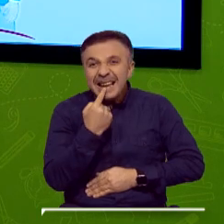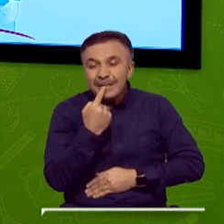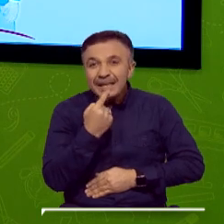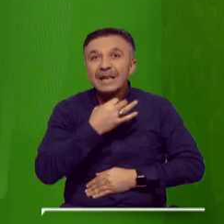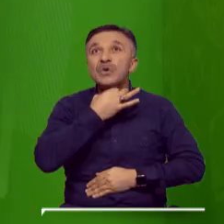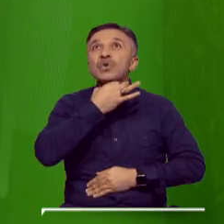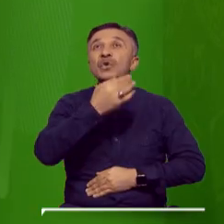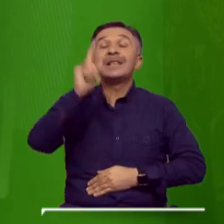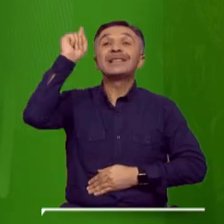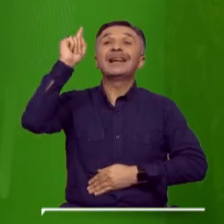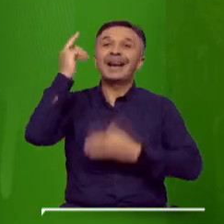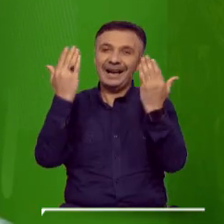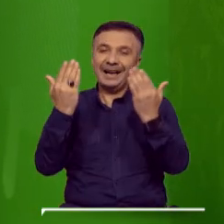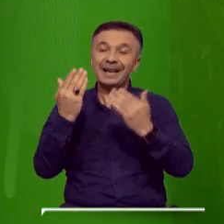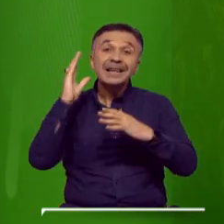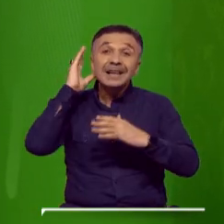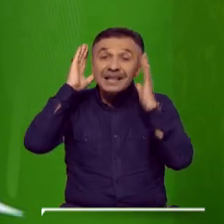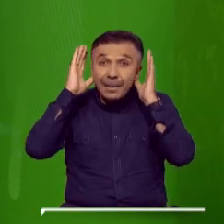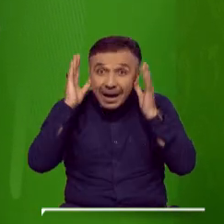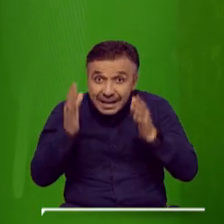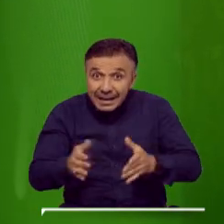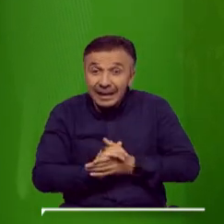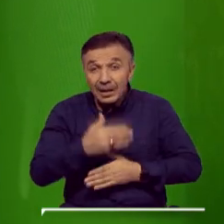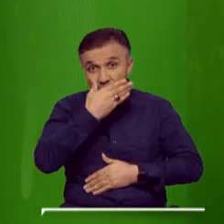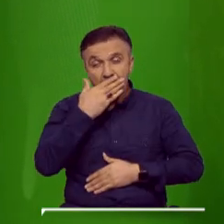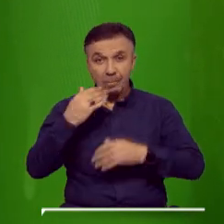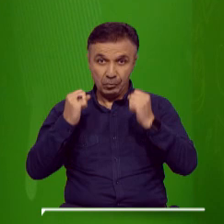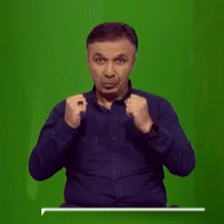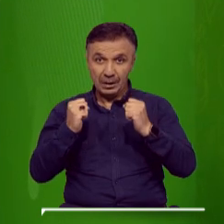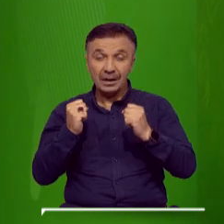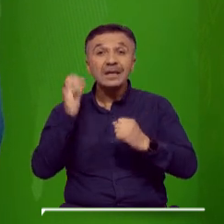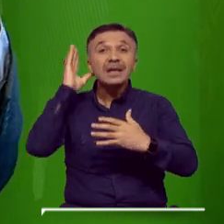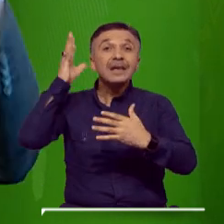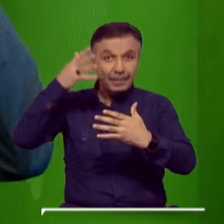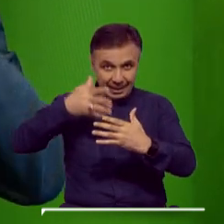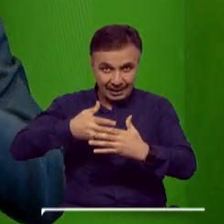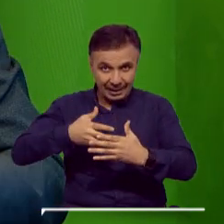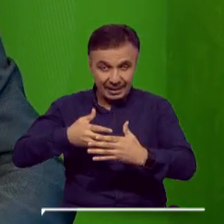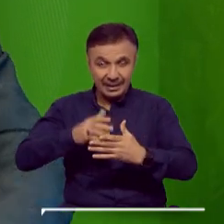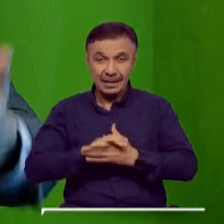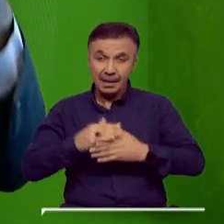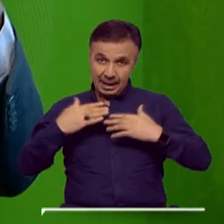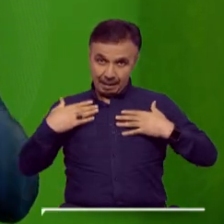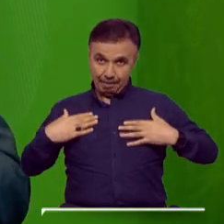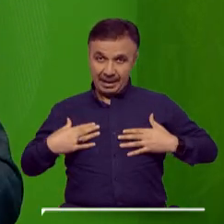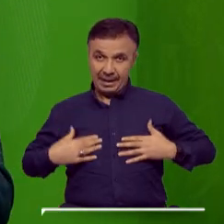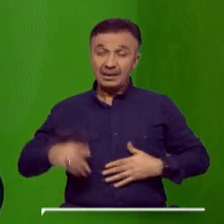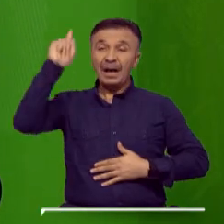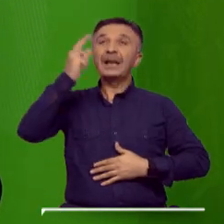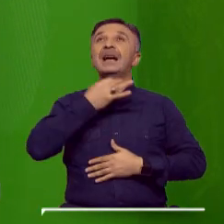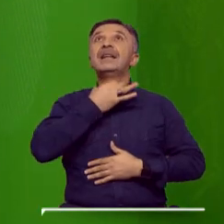şükrederiz. Namaz kılarak, oruç tutarak ibadet eder, bedenimizle